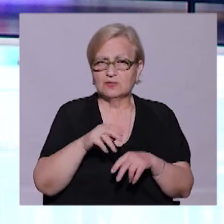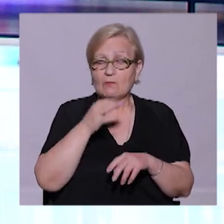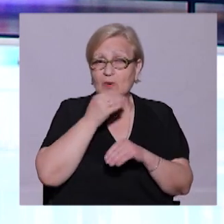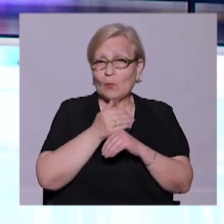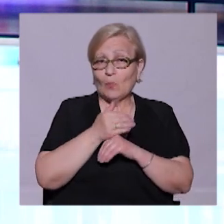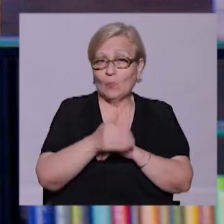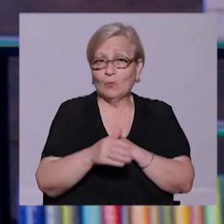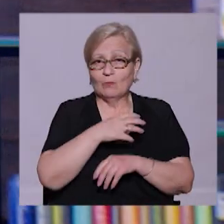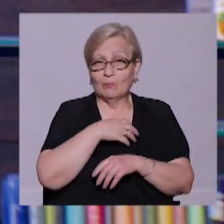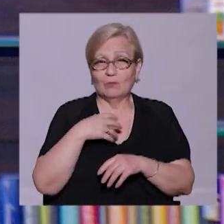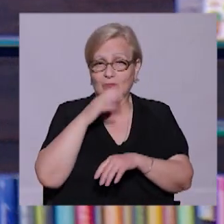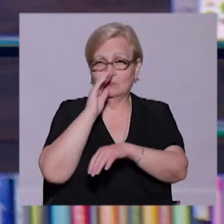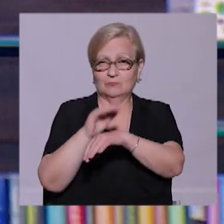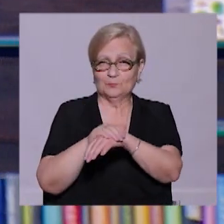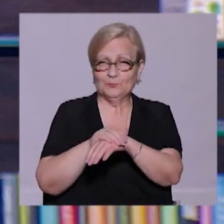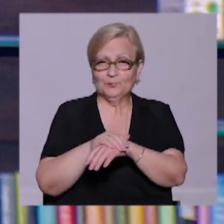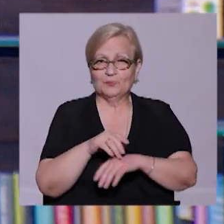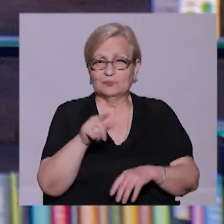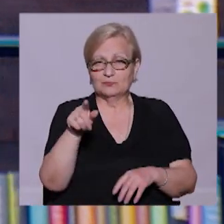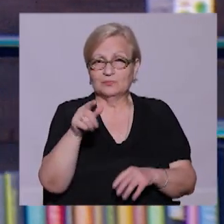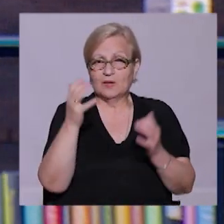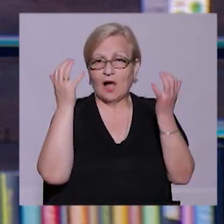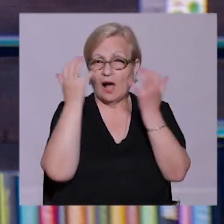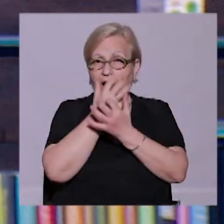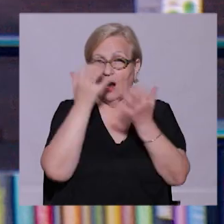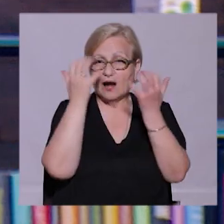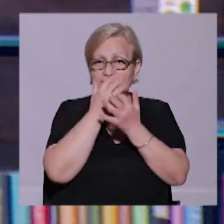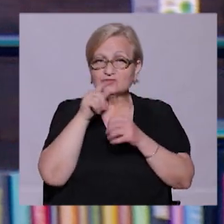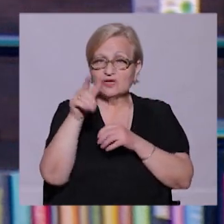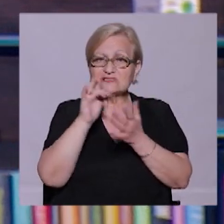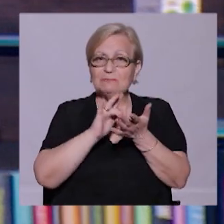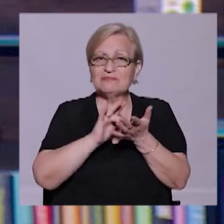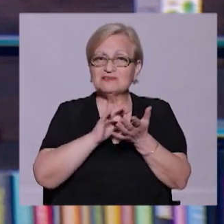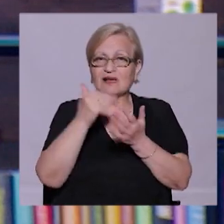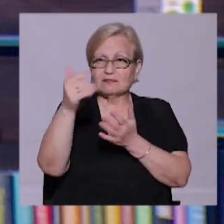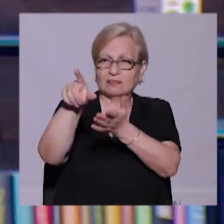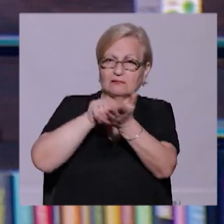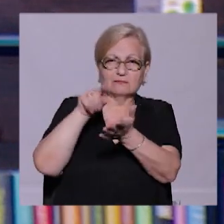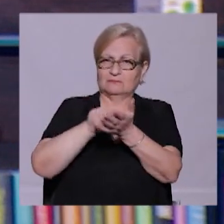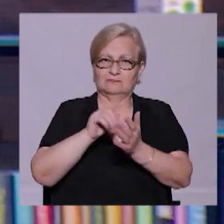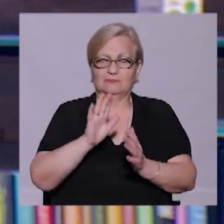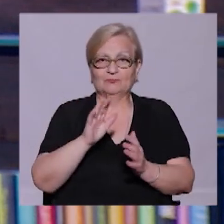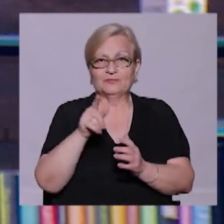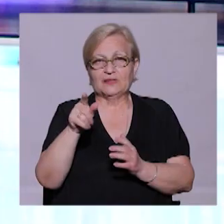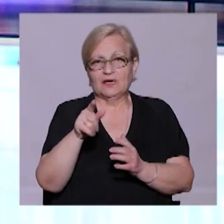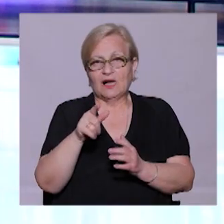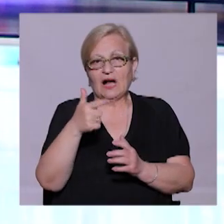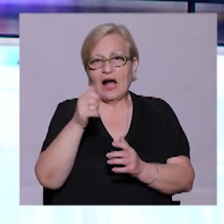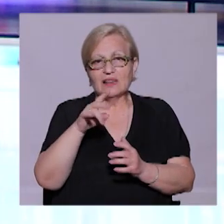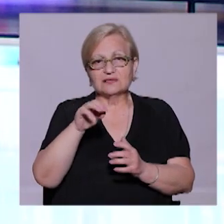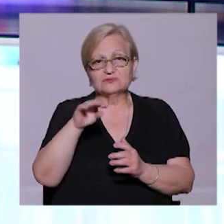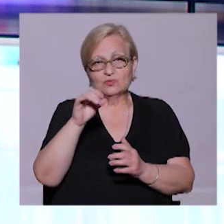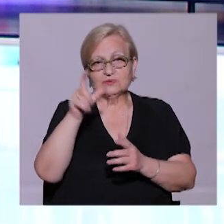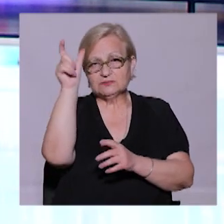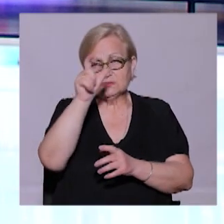მის ხელწერაში არ ჩანს ბიზანტიური სკოლა. აი გალაქტიონს აქვს ნიკორწმინდაში გენიალური ფრაზა, თავიდან